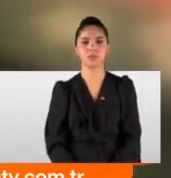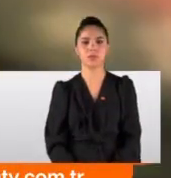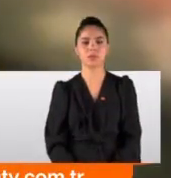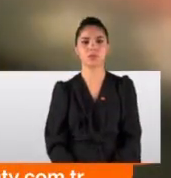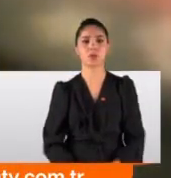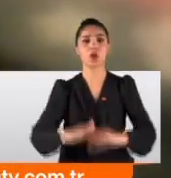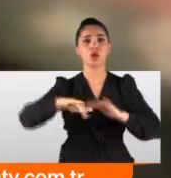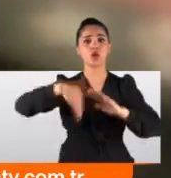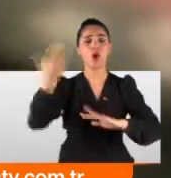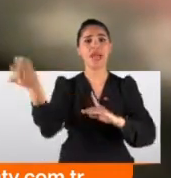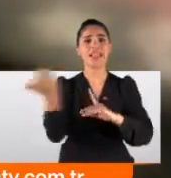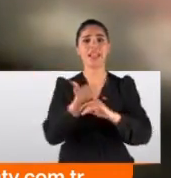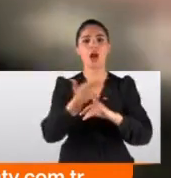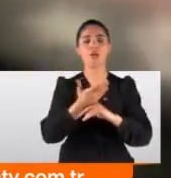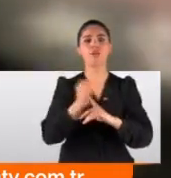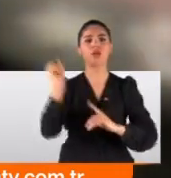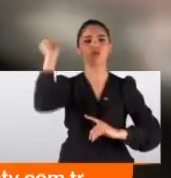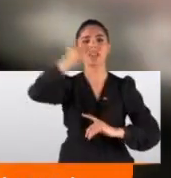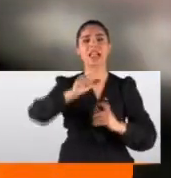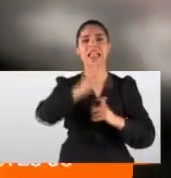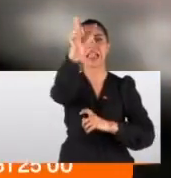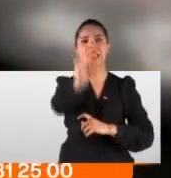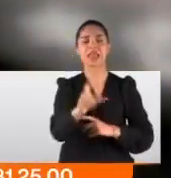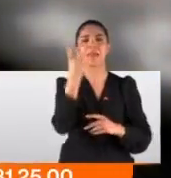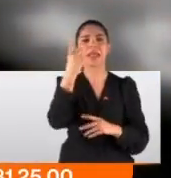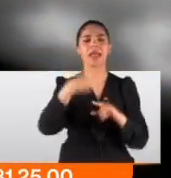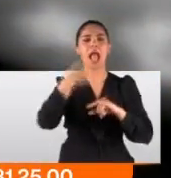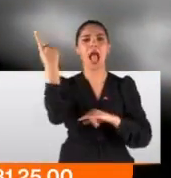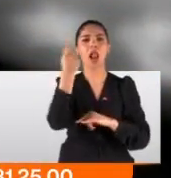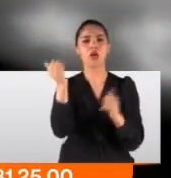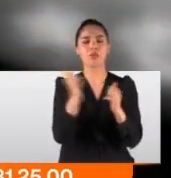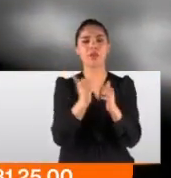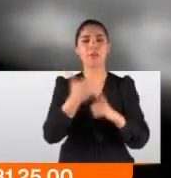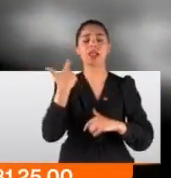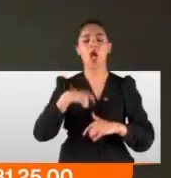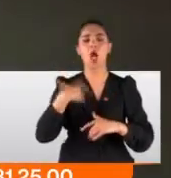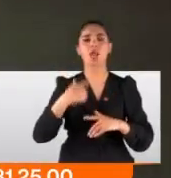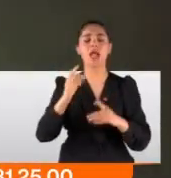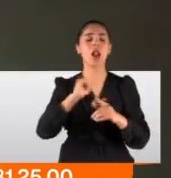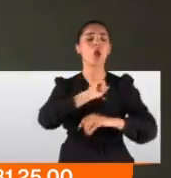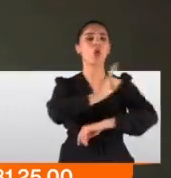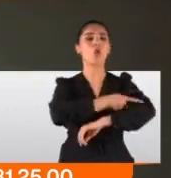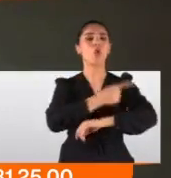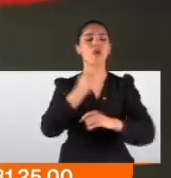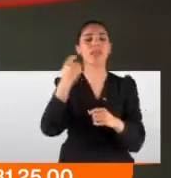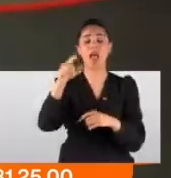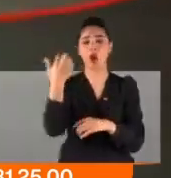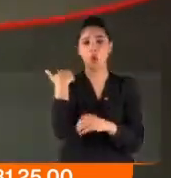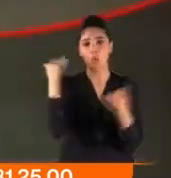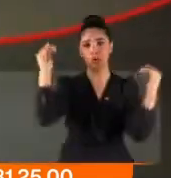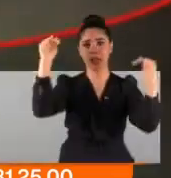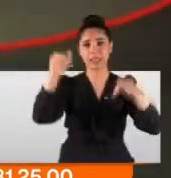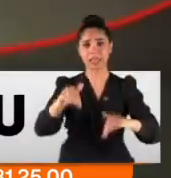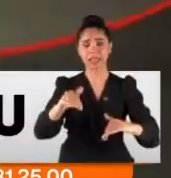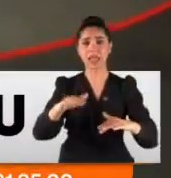Bir süre sonra darbeci hain Semih Terzi iki helikopterle Gölbaşı'ndaki Özel Kuvvetler Komutanlığı'na indi. Çevresini